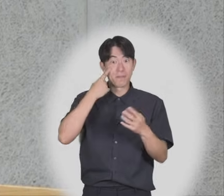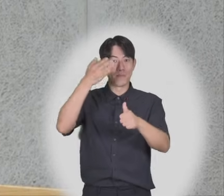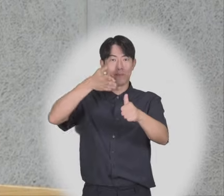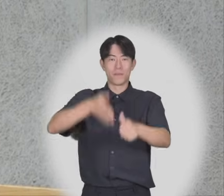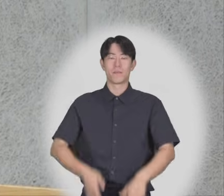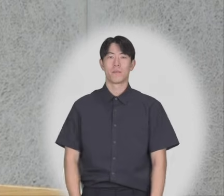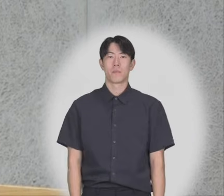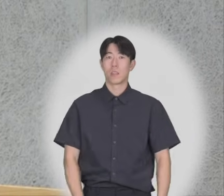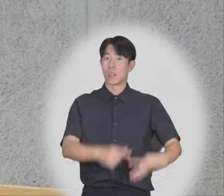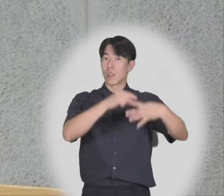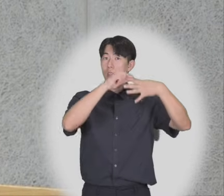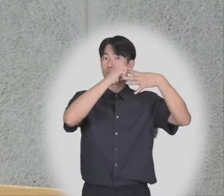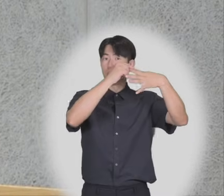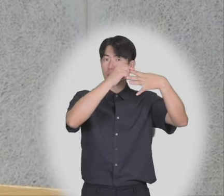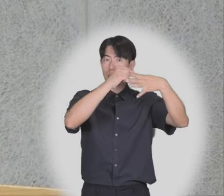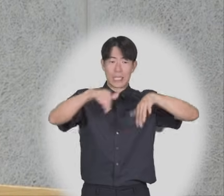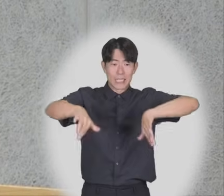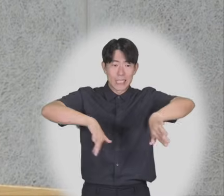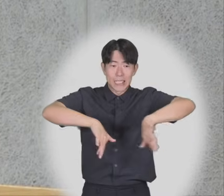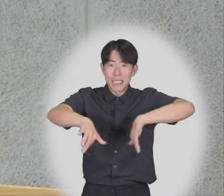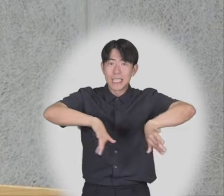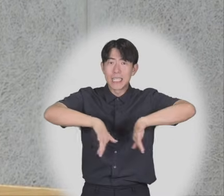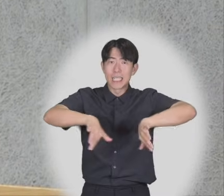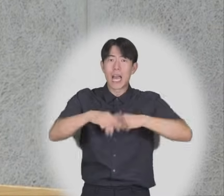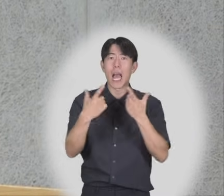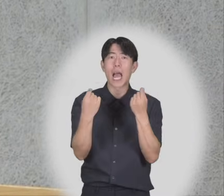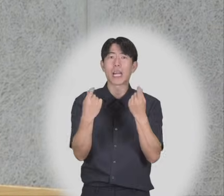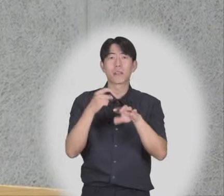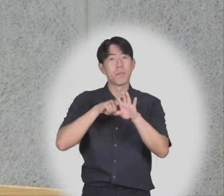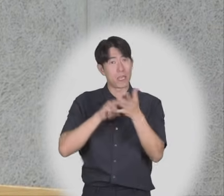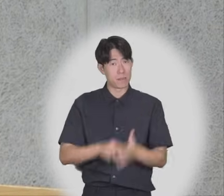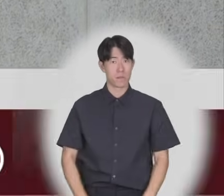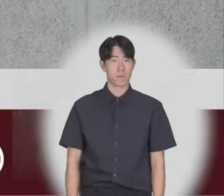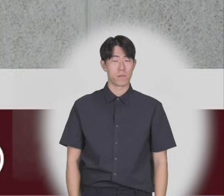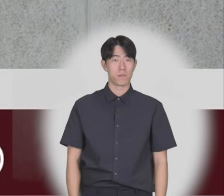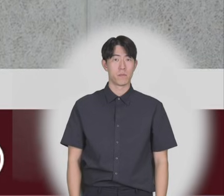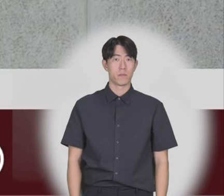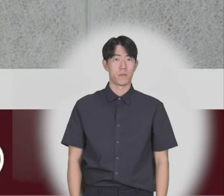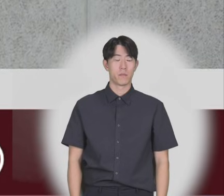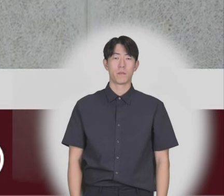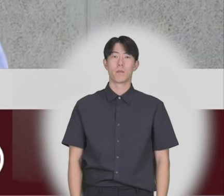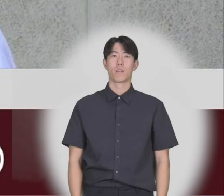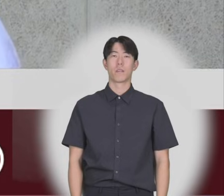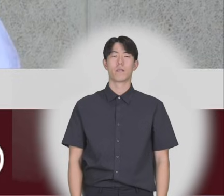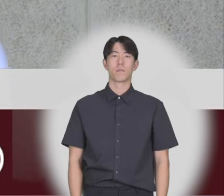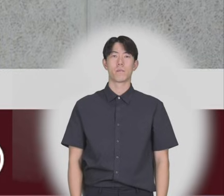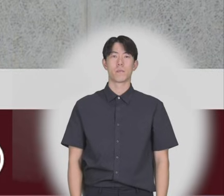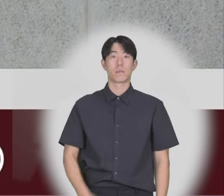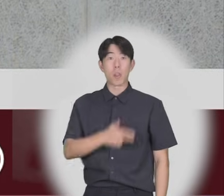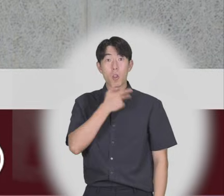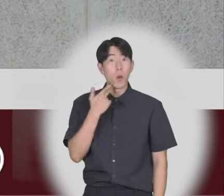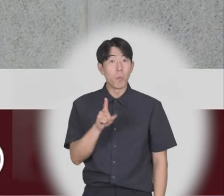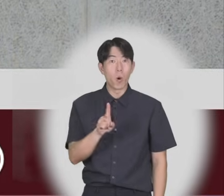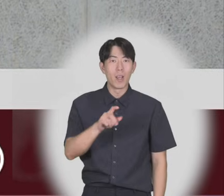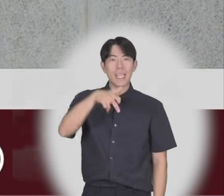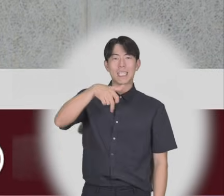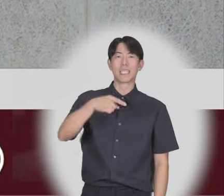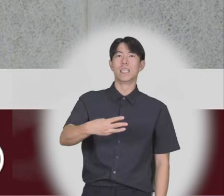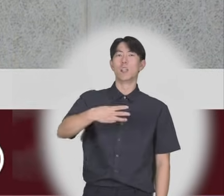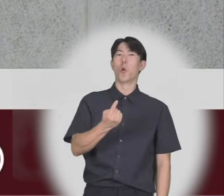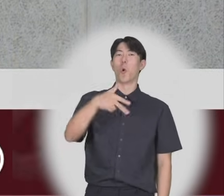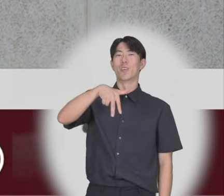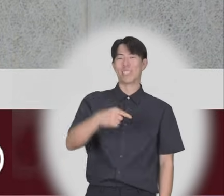첫 번째로는 길가와 같은 마음입니다. 길가와 같은 마음. 영어로는 아까